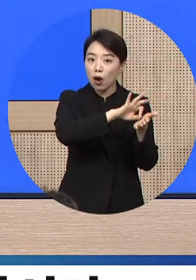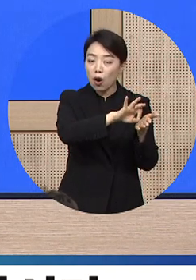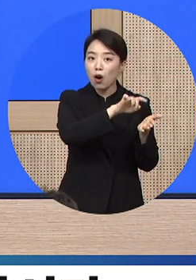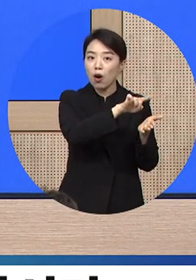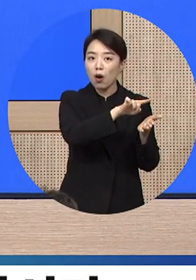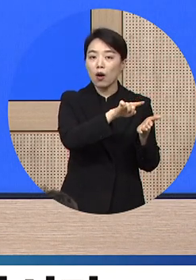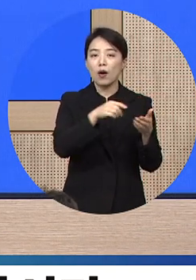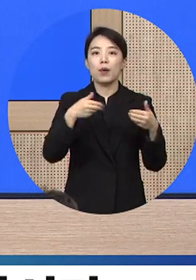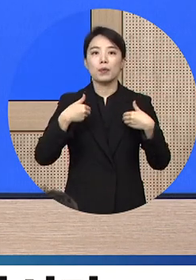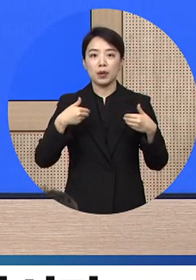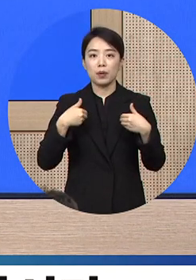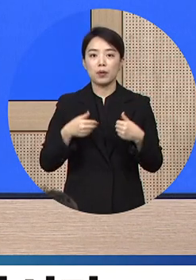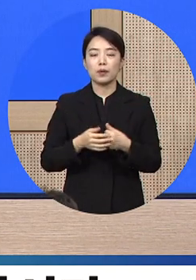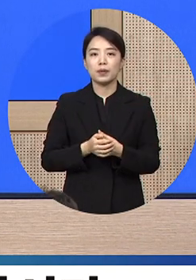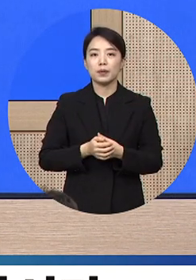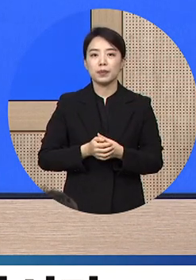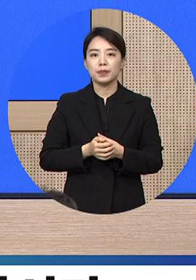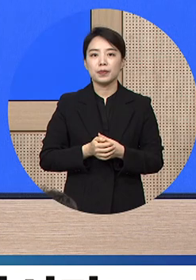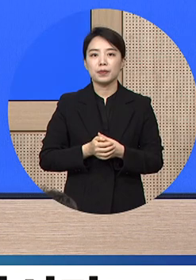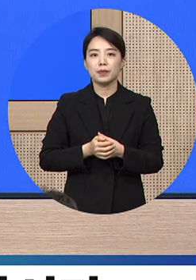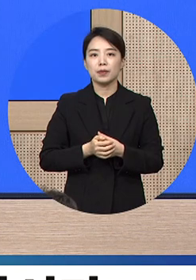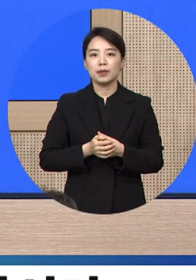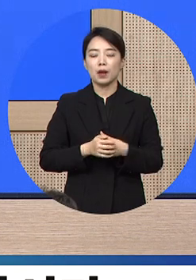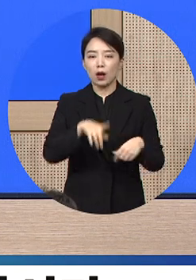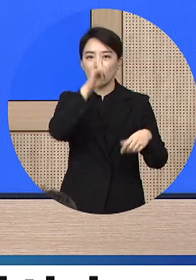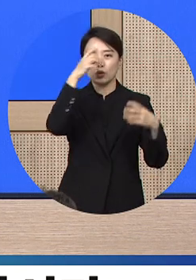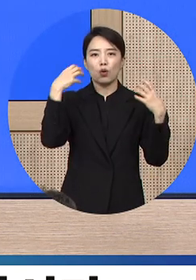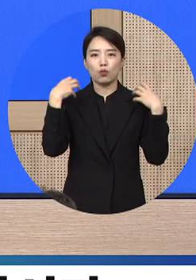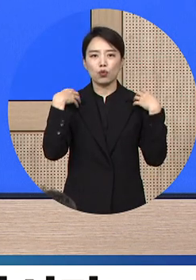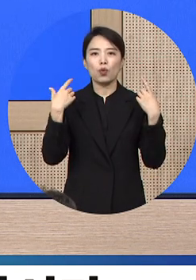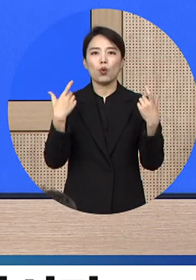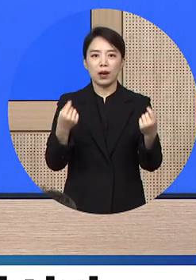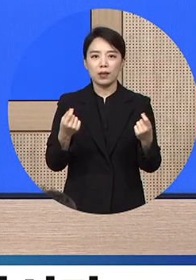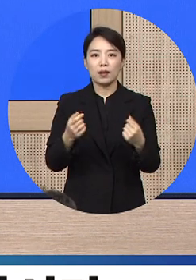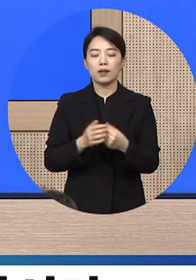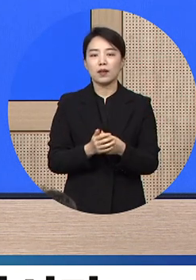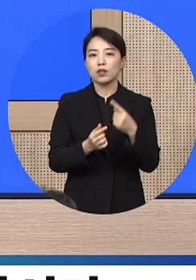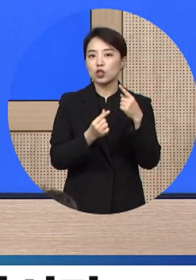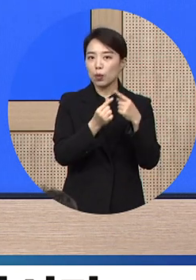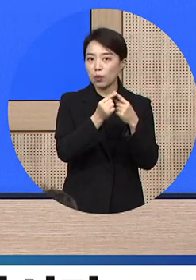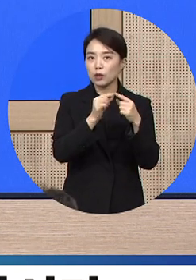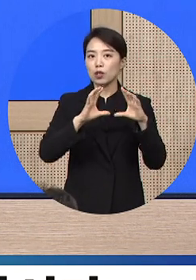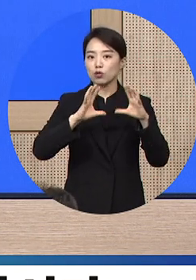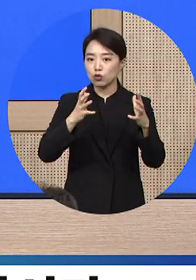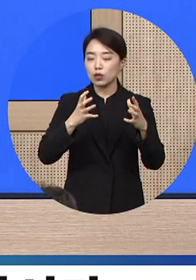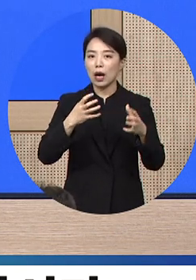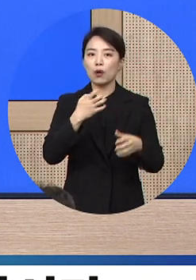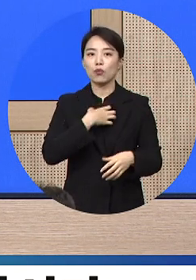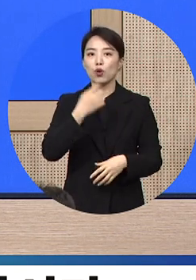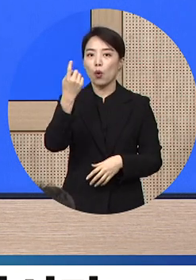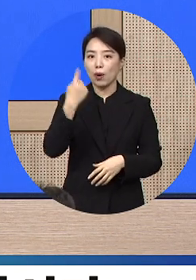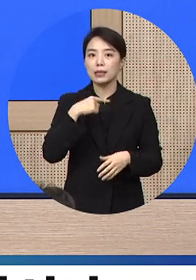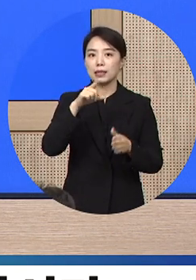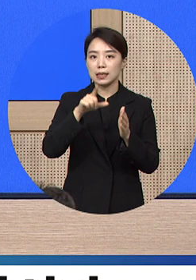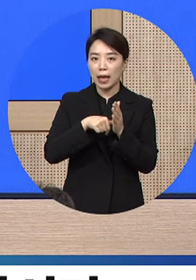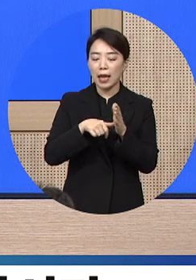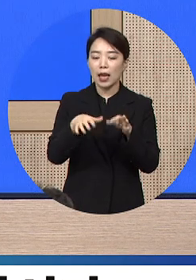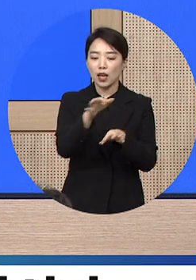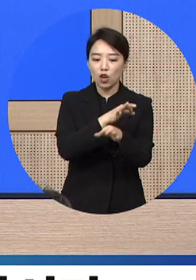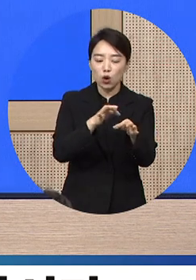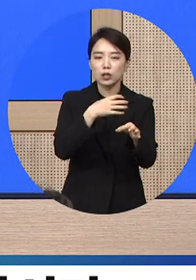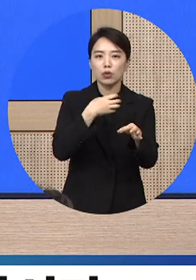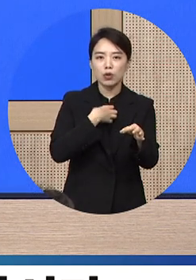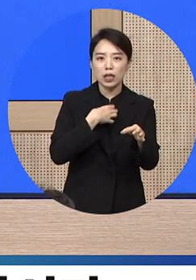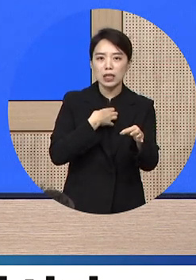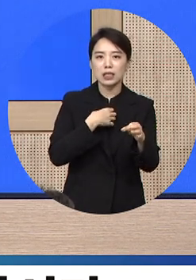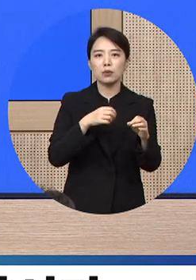더한 돈을 써야 될 때도 있습니다. 정부 재정도 똑같습니다. 첫 번째 국가의 위기가 왔을 때 그 위기가 경제 위기든